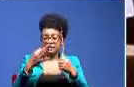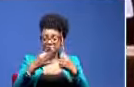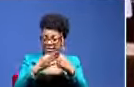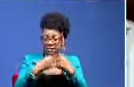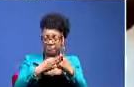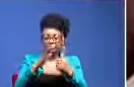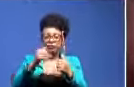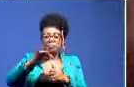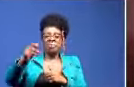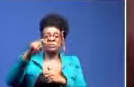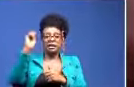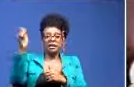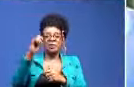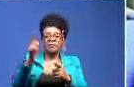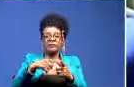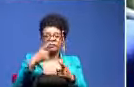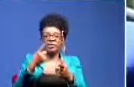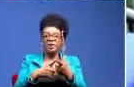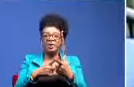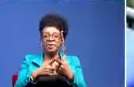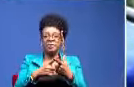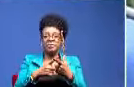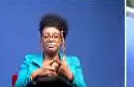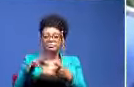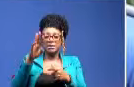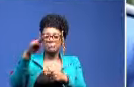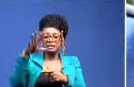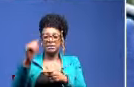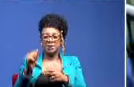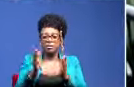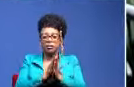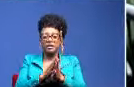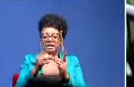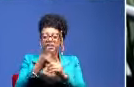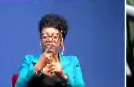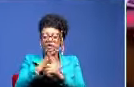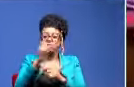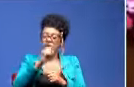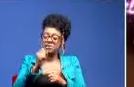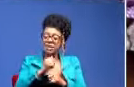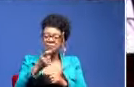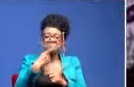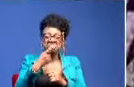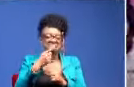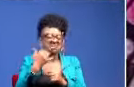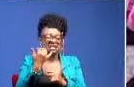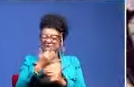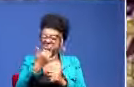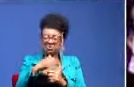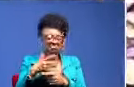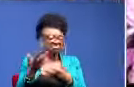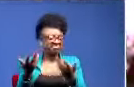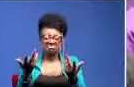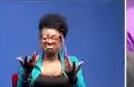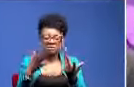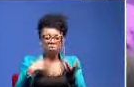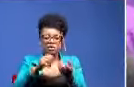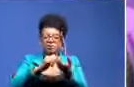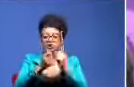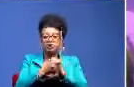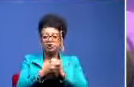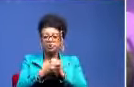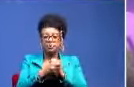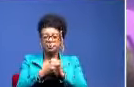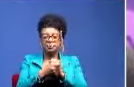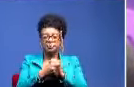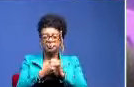mlima, halafu wawakilishi wadi na wazee kadhaa wakasema Gachagua hatoshi, wanataka mabadiliko.